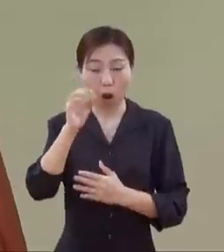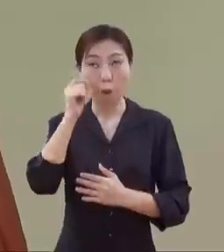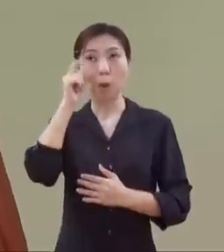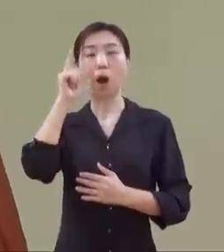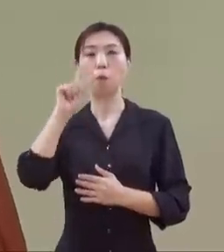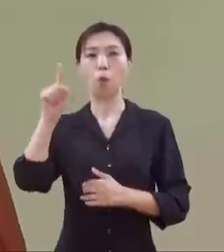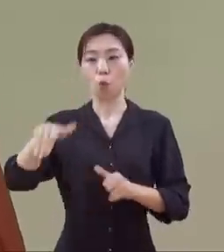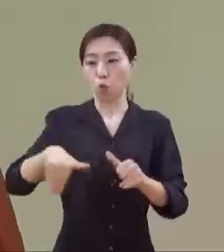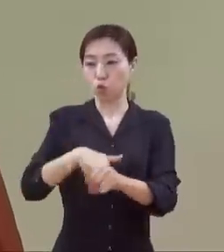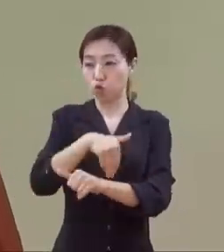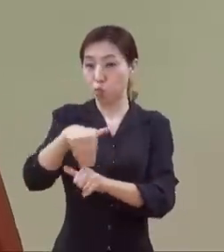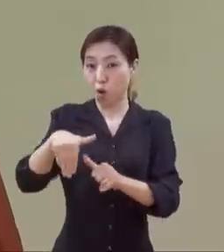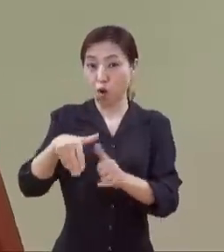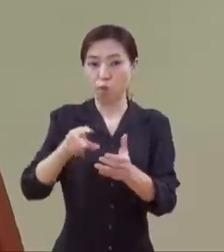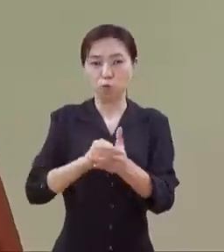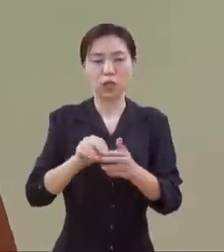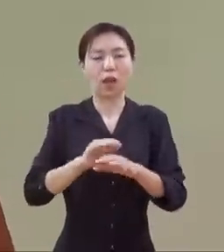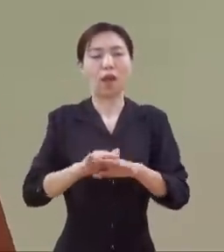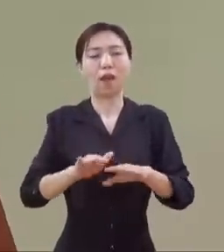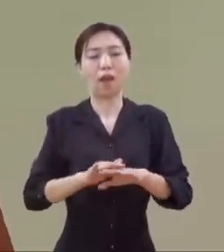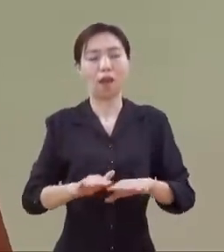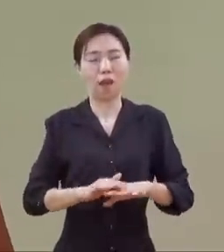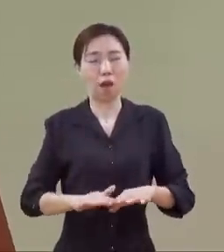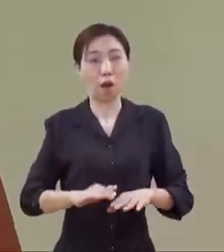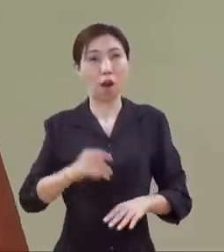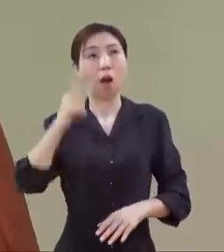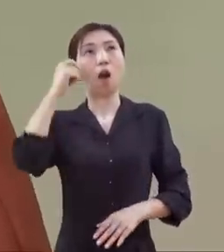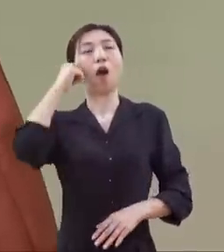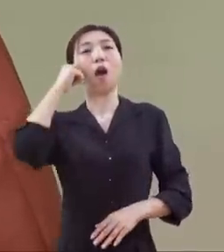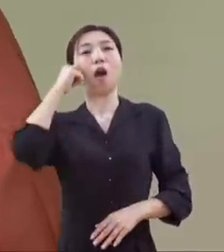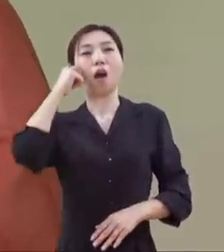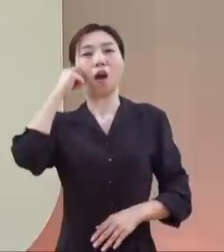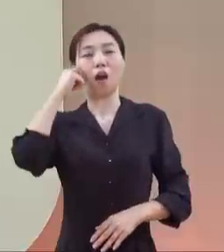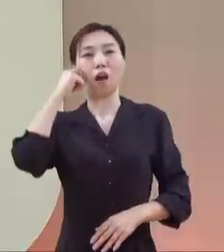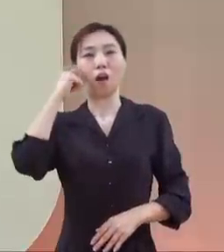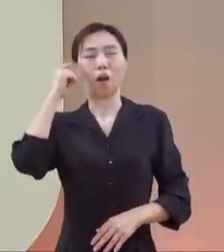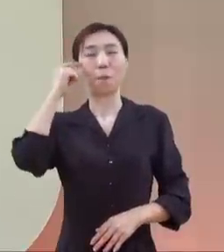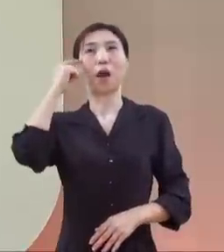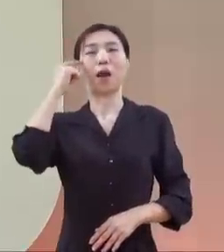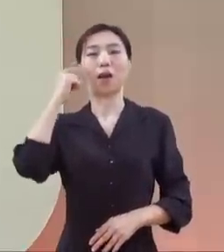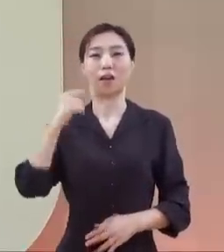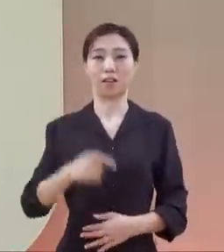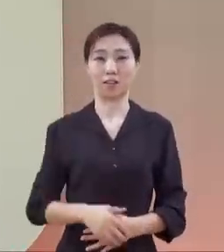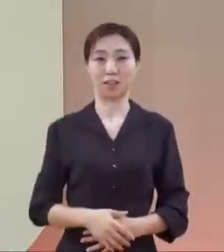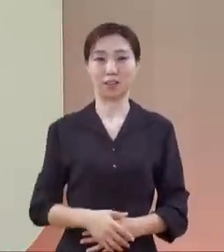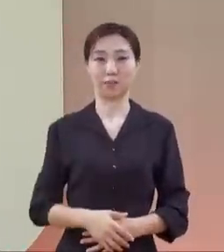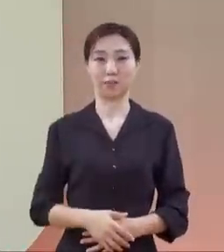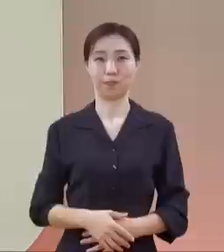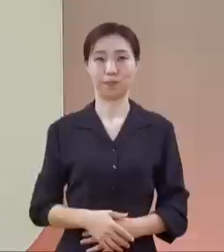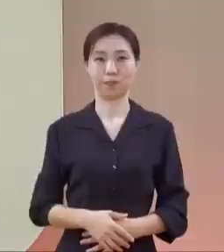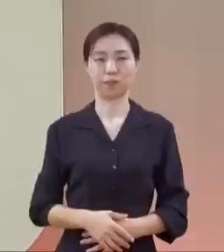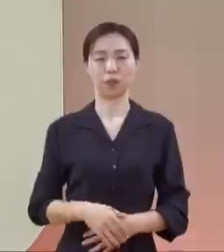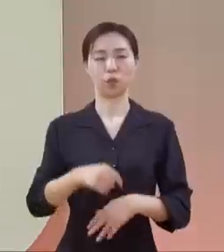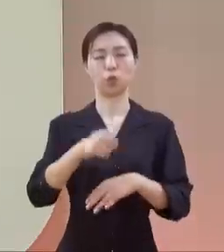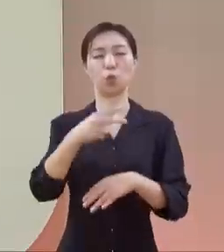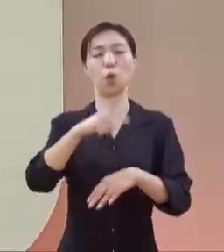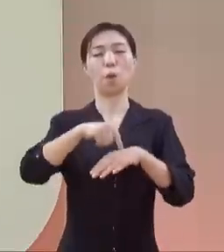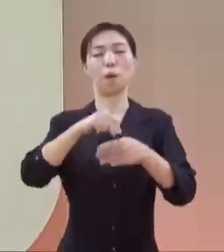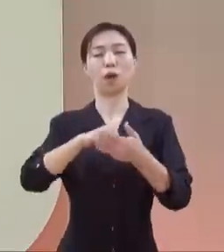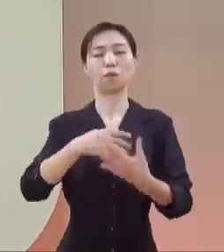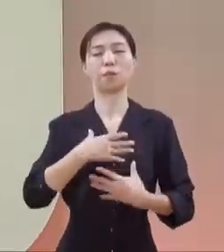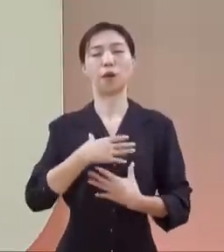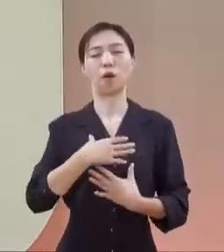기도를 하면서 마음이 많이 편안해졌습니다라는 말씀들을 많이 합니다 그러니까 제가 늘 드리는